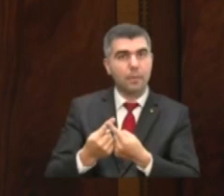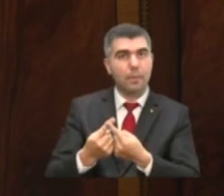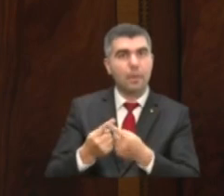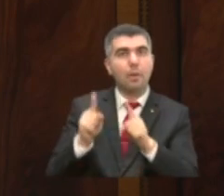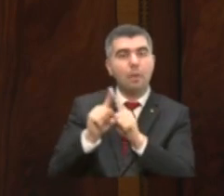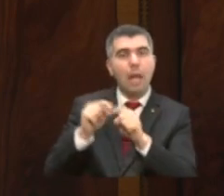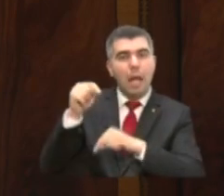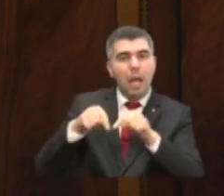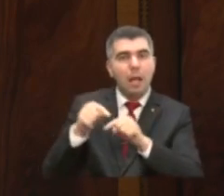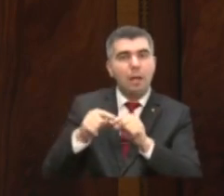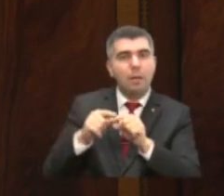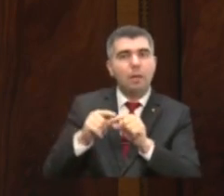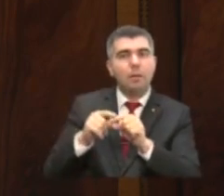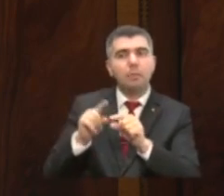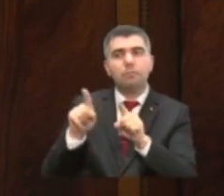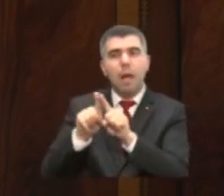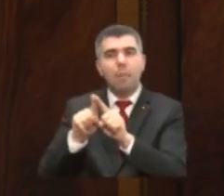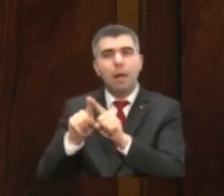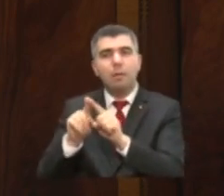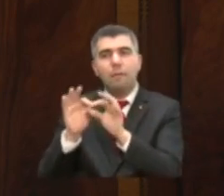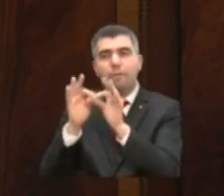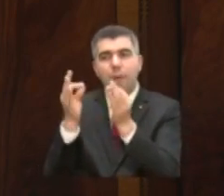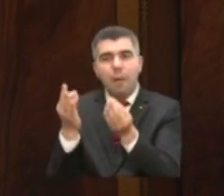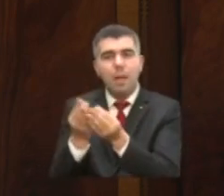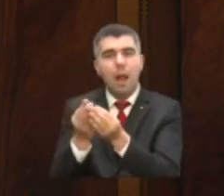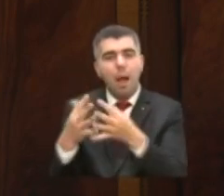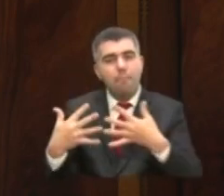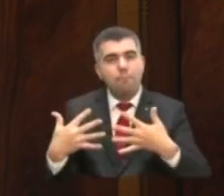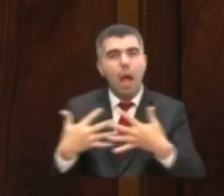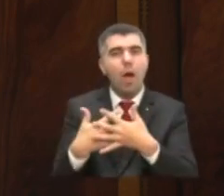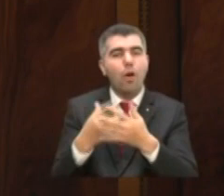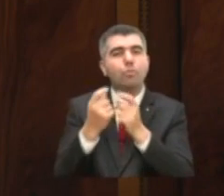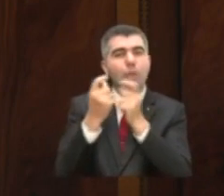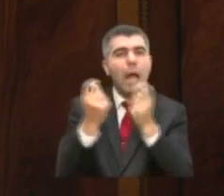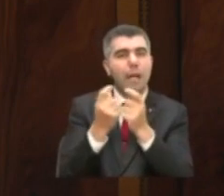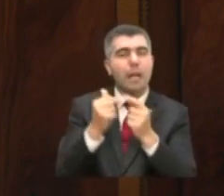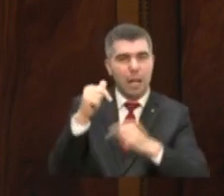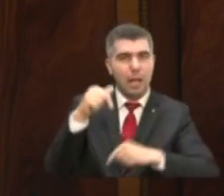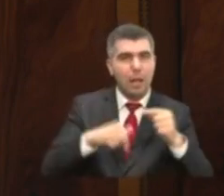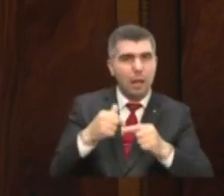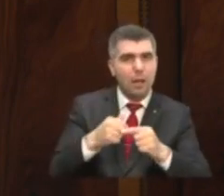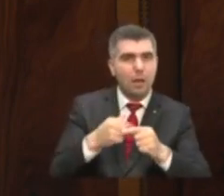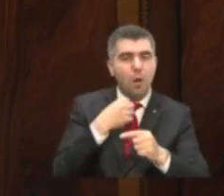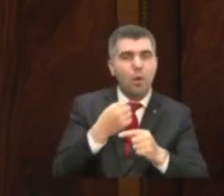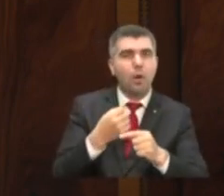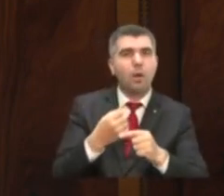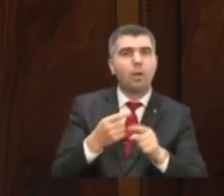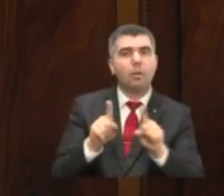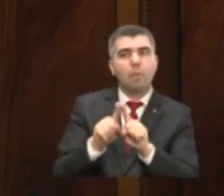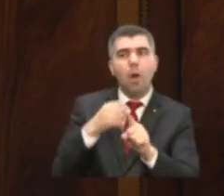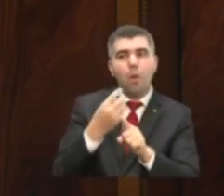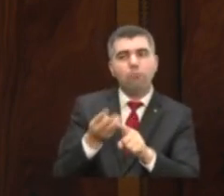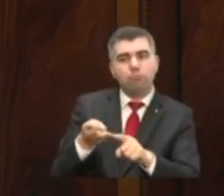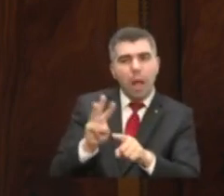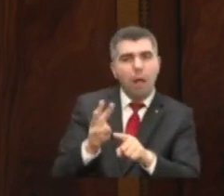عائلات وتيكونوا شركات صغار. اما اذا كانوا شركات كبرى سيد رئيس الحكومه يعني عندها 3000 ولا 5000 ولا خاصها تكون